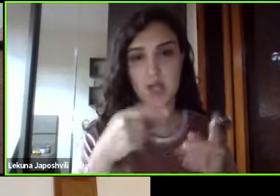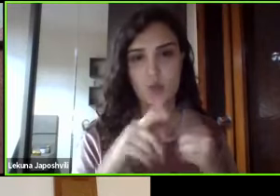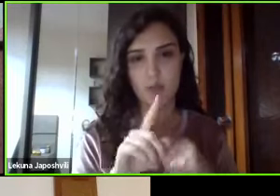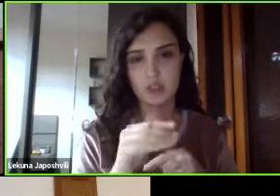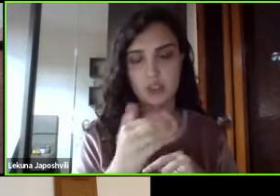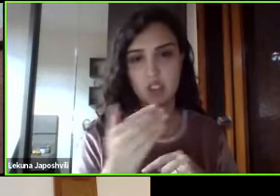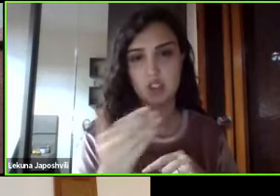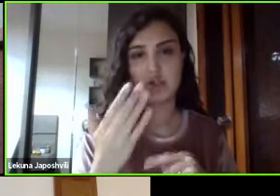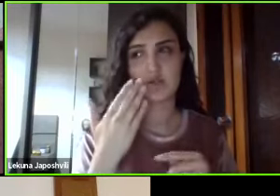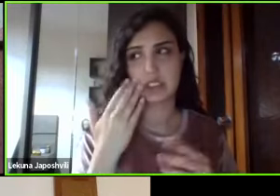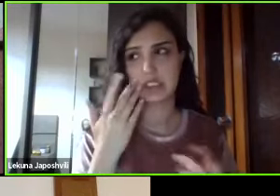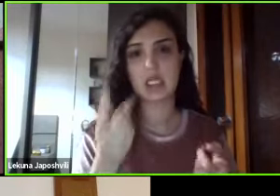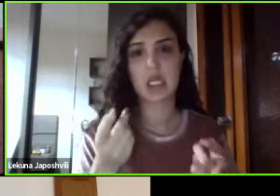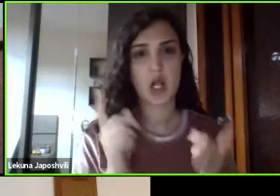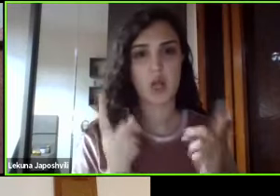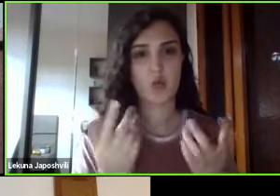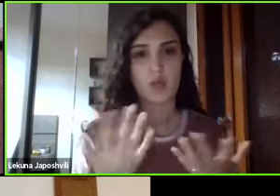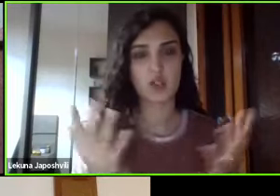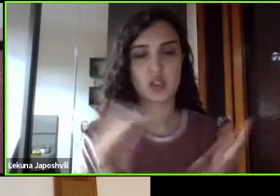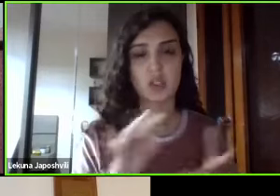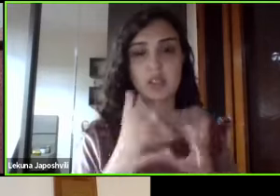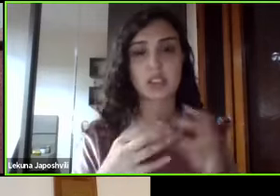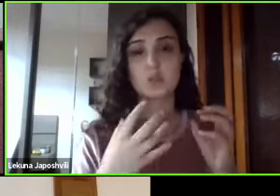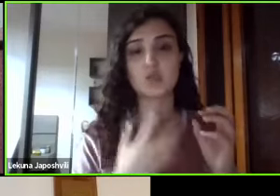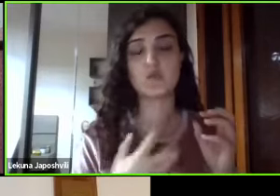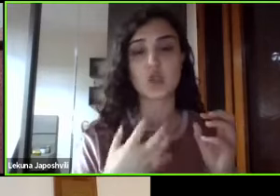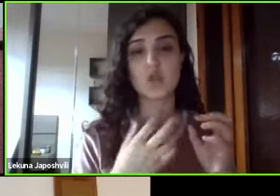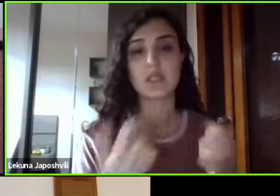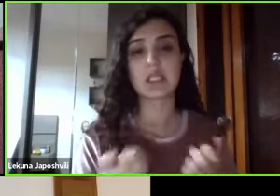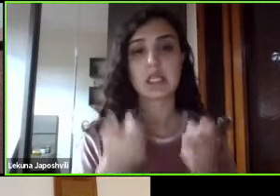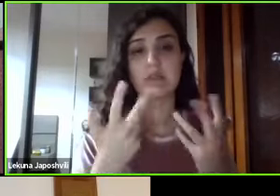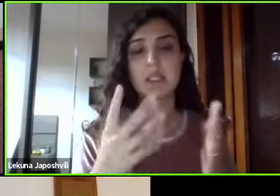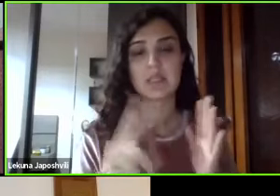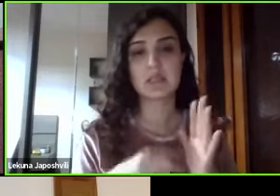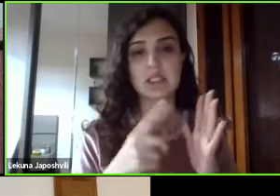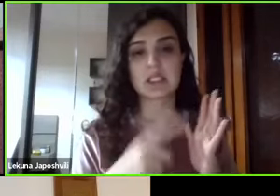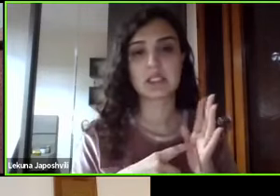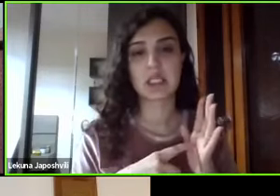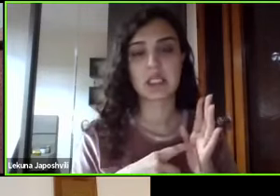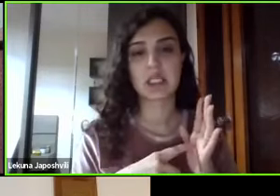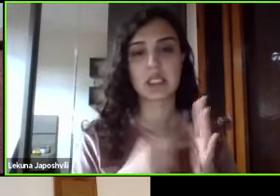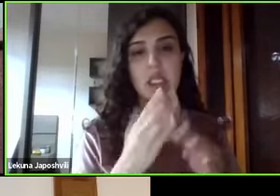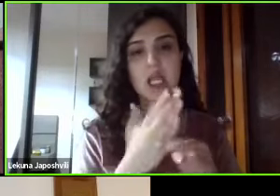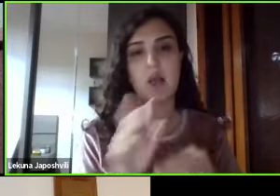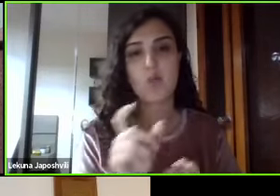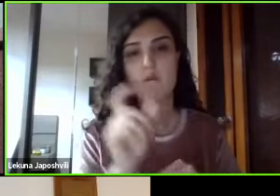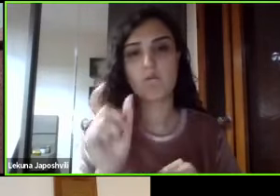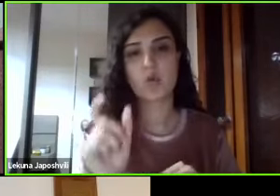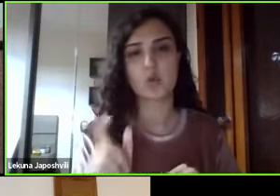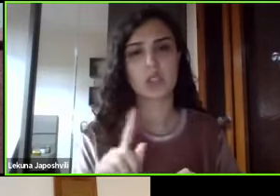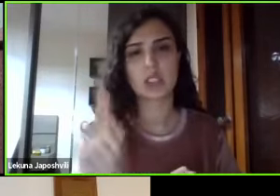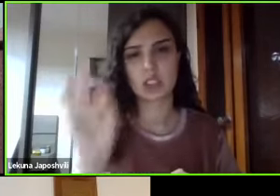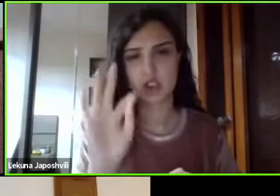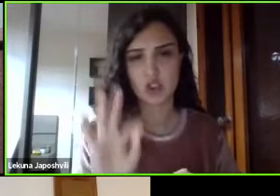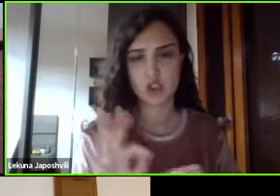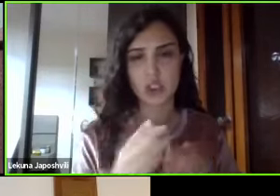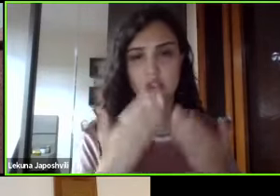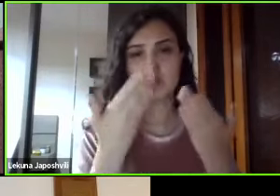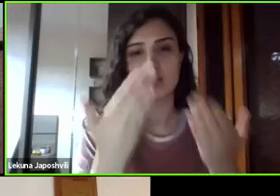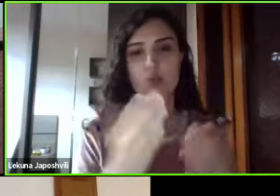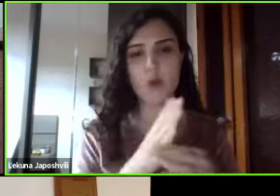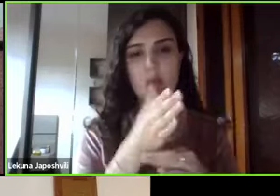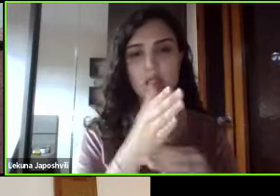ჩვენს რეალობაში ყველაზე აქტუალური რამდენიმე საკითხი რომ გამოყოთ, თუ შეგიძლიათ, რაზეც ყველაზე ხშირად მოგმართავენ